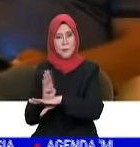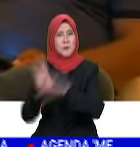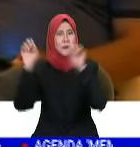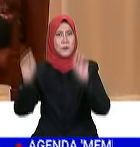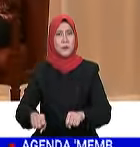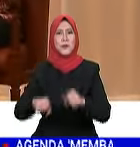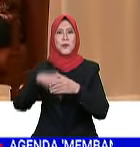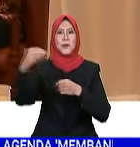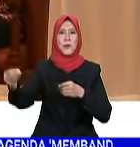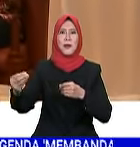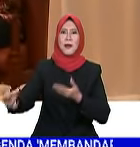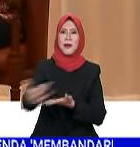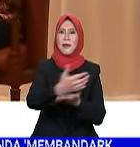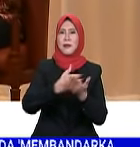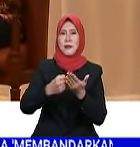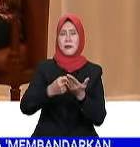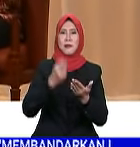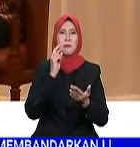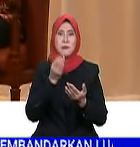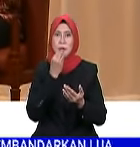mampu mengeluarkan hasil maksimum.